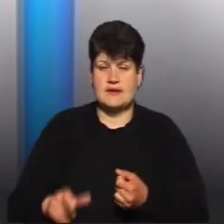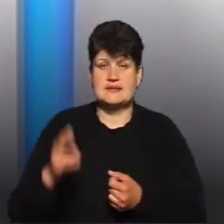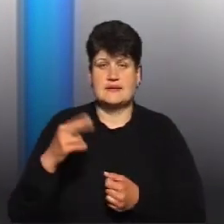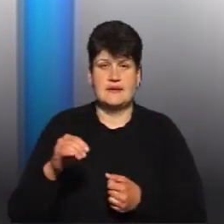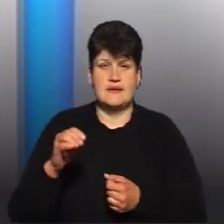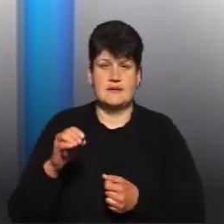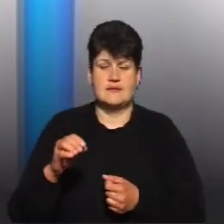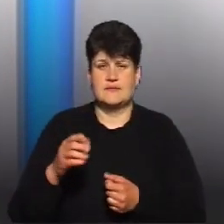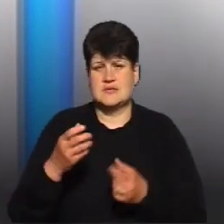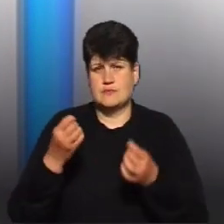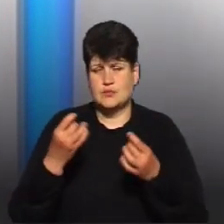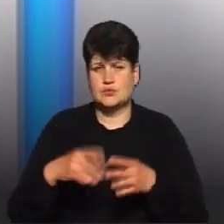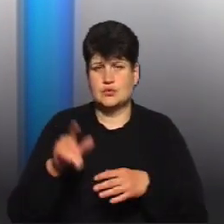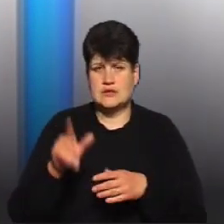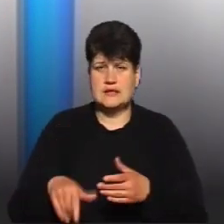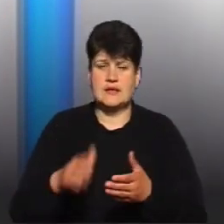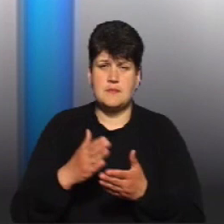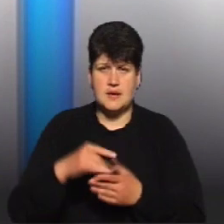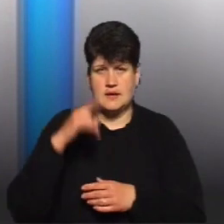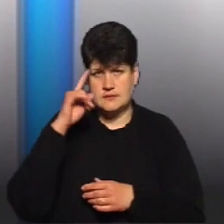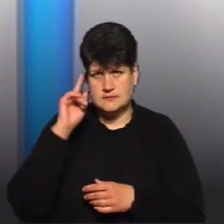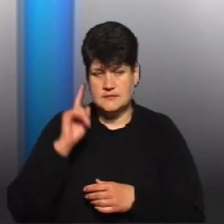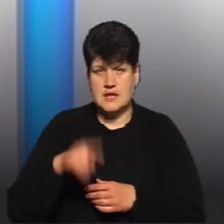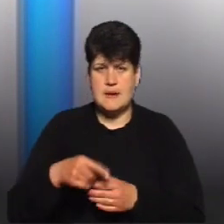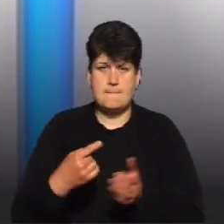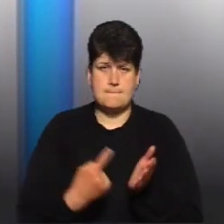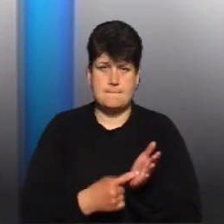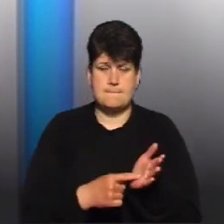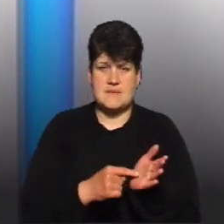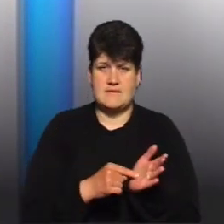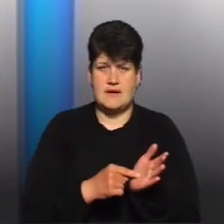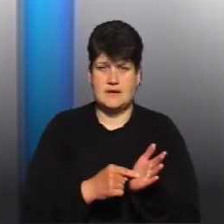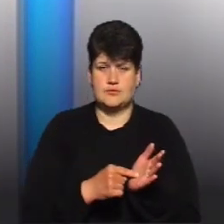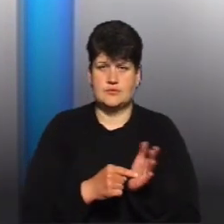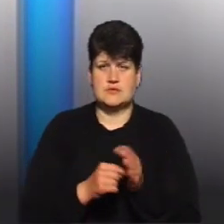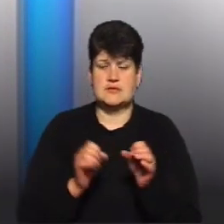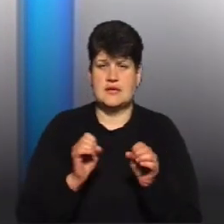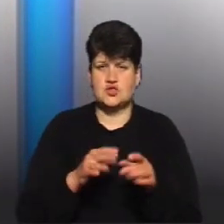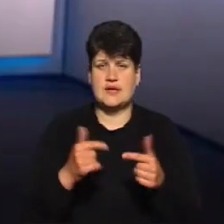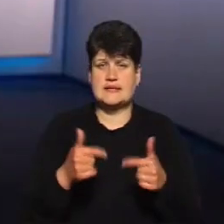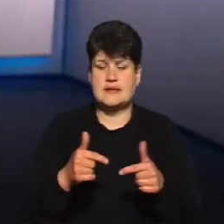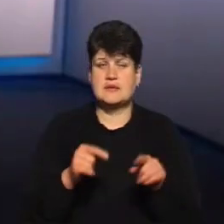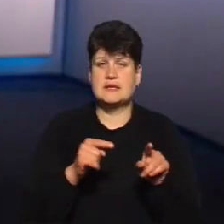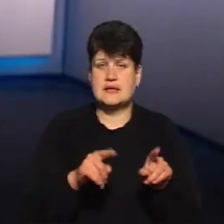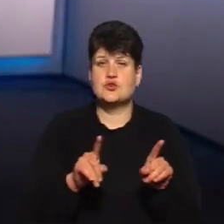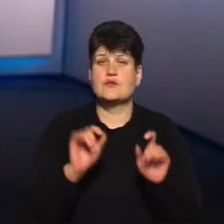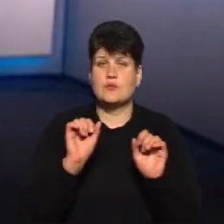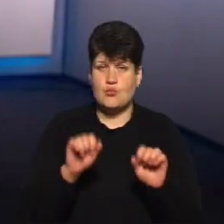пройшла відповідні курси, має навики і підтверджено здатність чи відповідних екзаменів, те, що він може